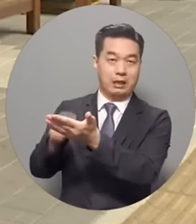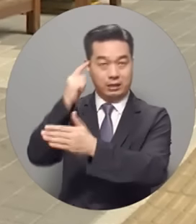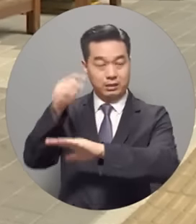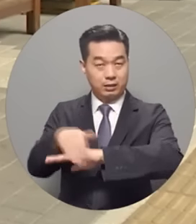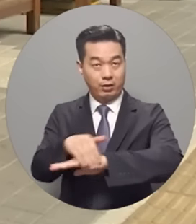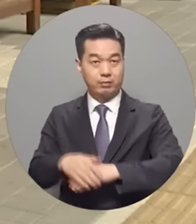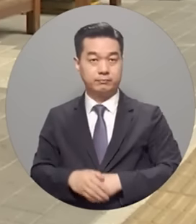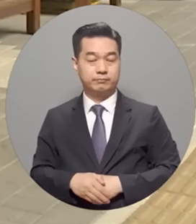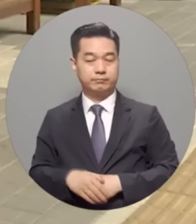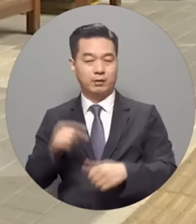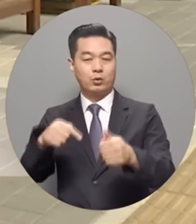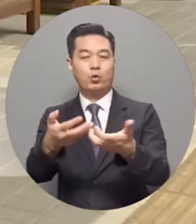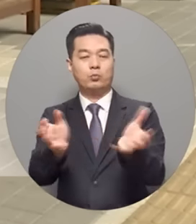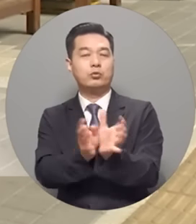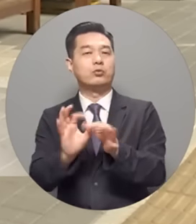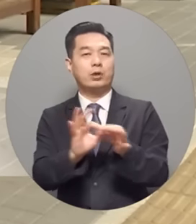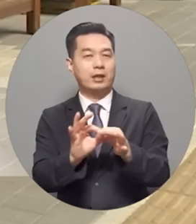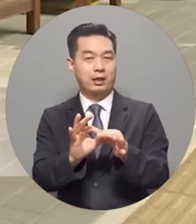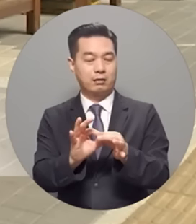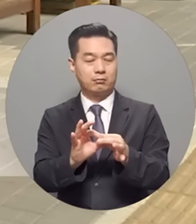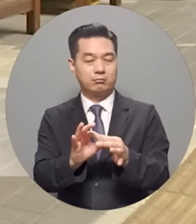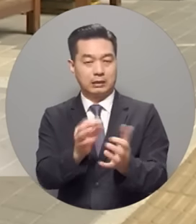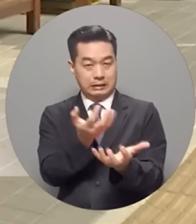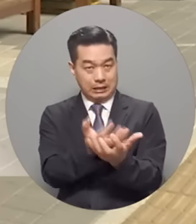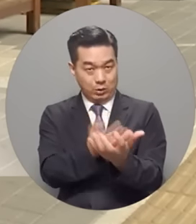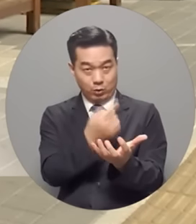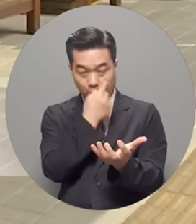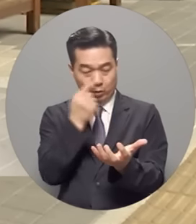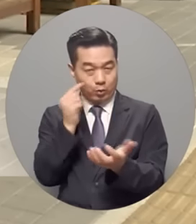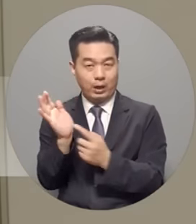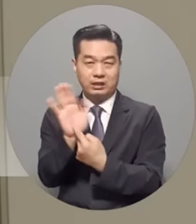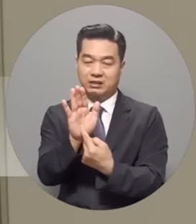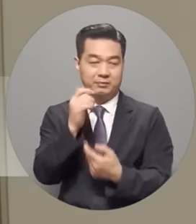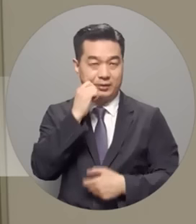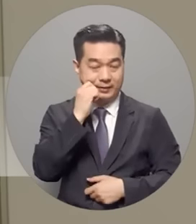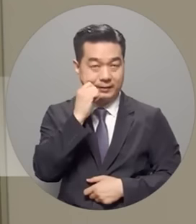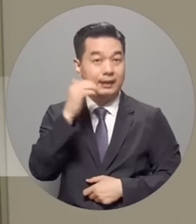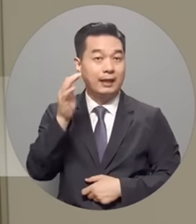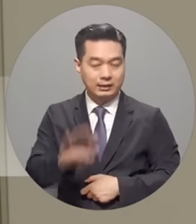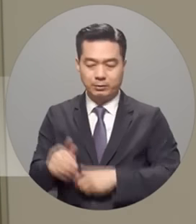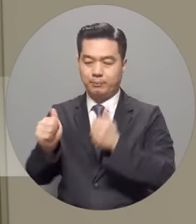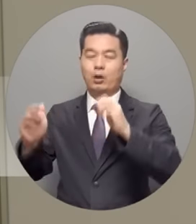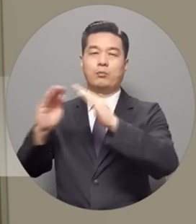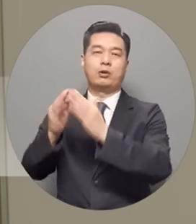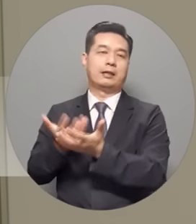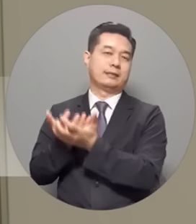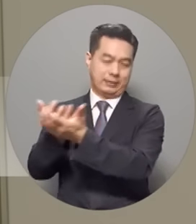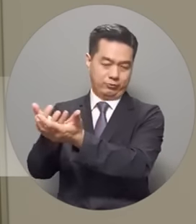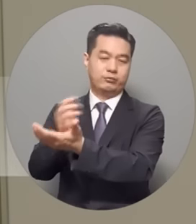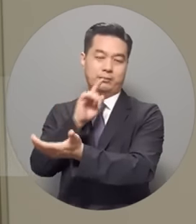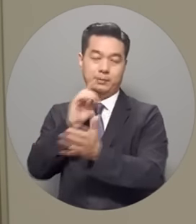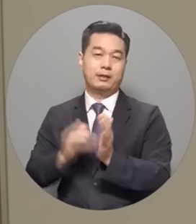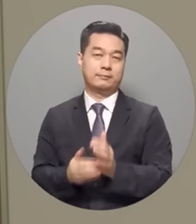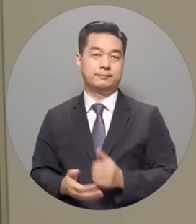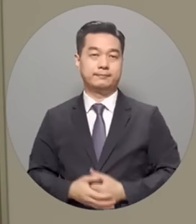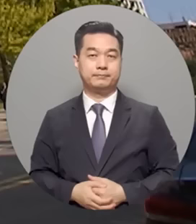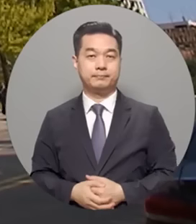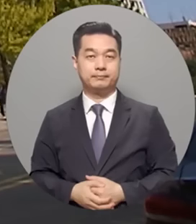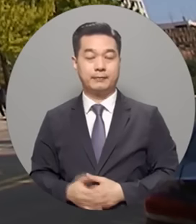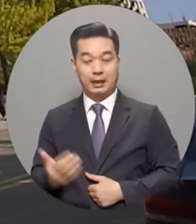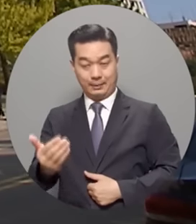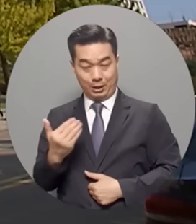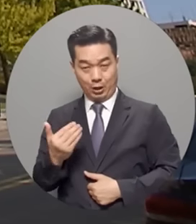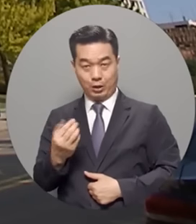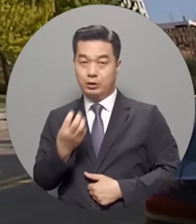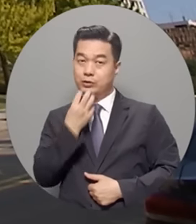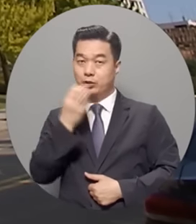이교 계자는 관련자료의 존재 여부는 확인해 줄 수 없다면서도 법원에 충실히 제출하겠다고 밝혔습니다 앞서 서울